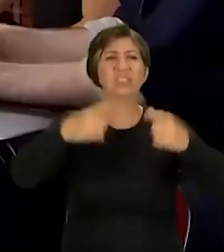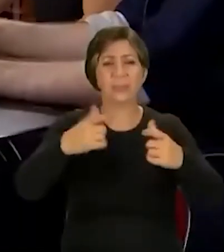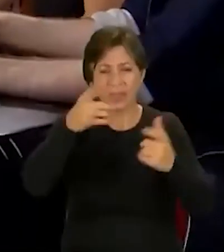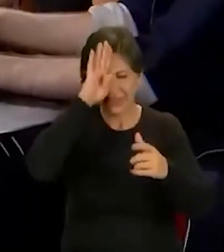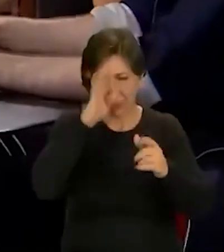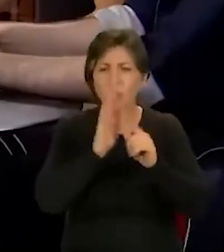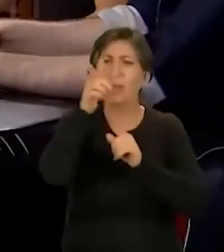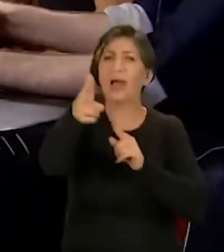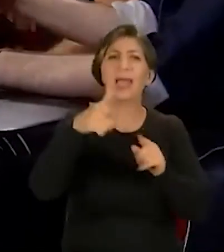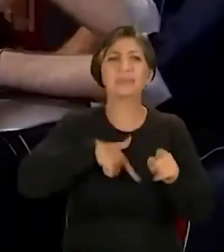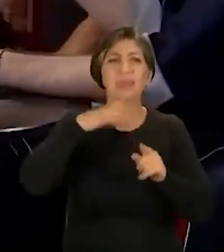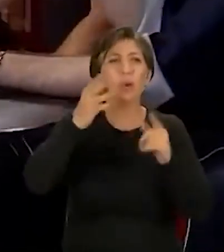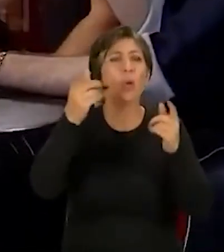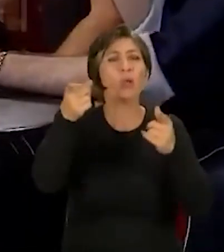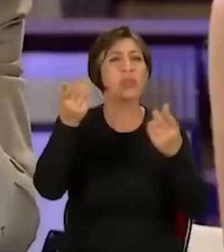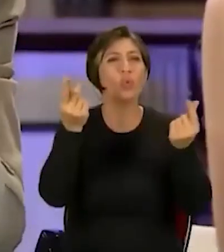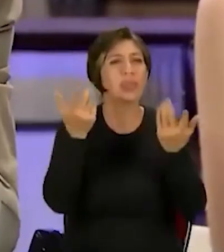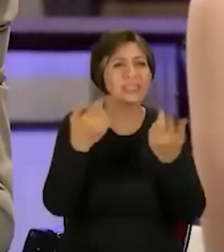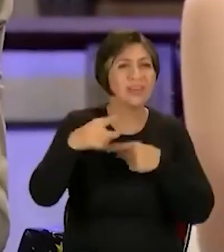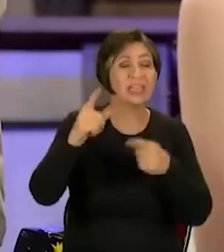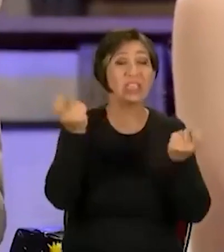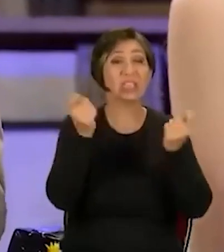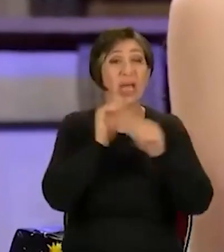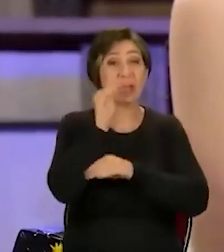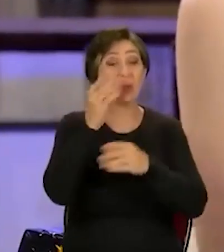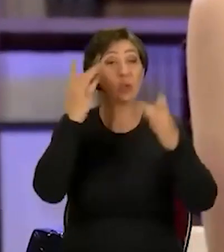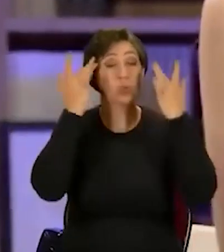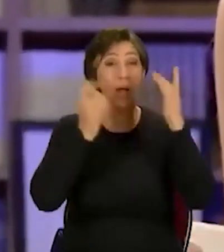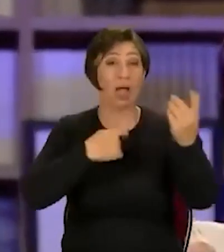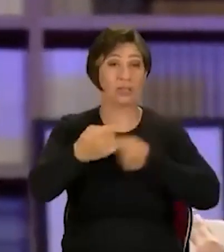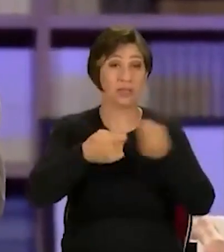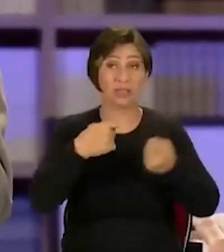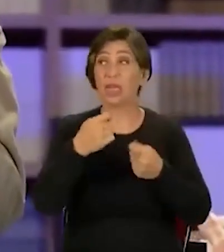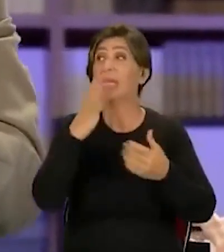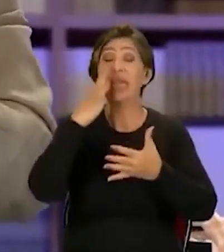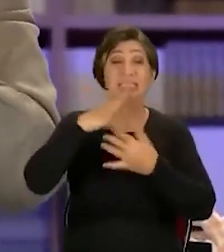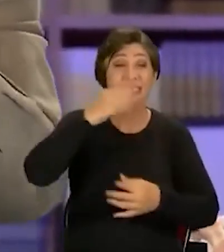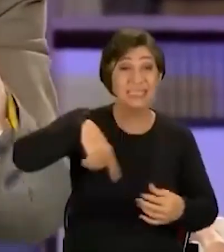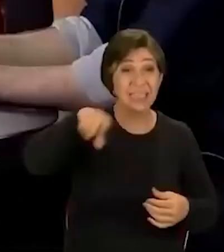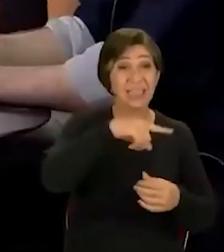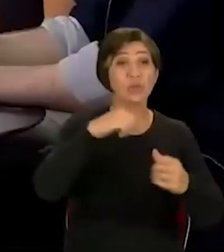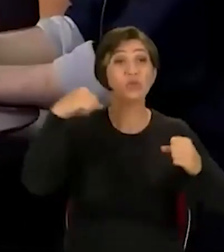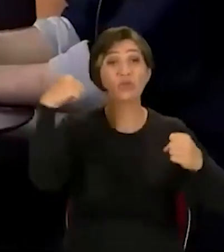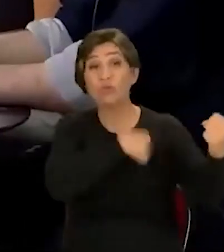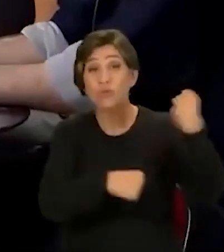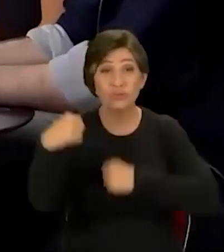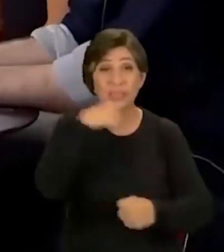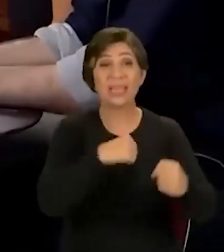bile bu kültürel alışverişi kurarsınız. Ya da iş hayatı bir kültürel alışveriştir. Yani aslında insanlar